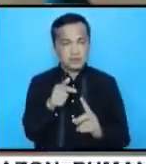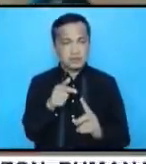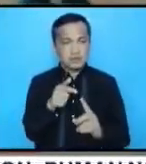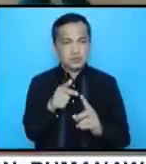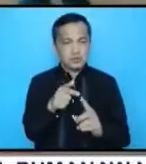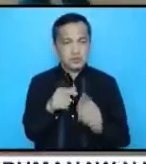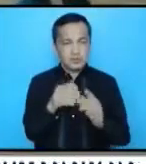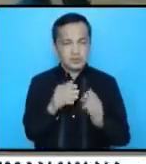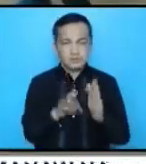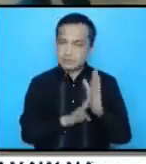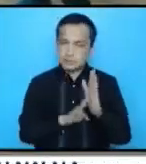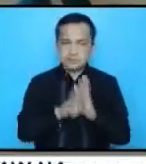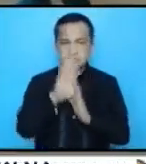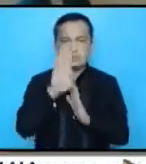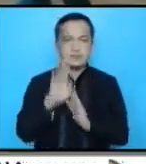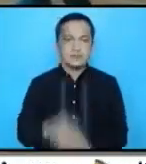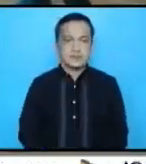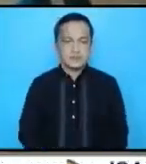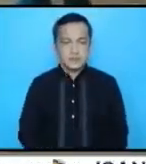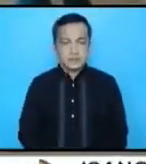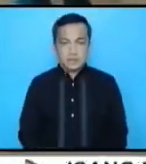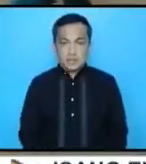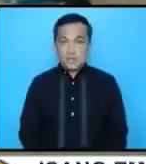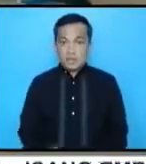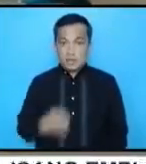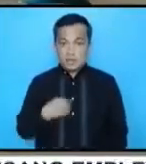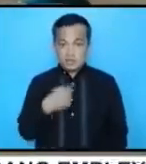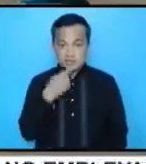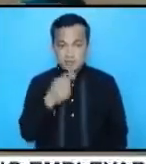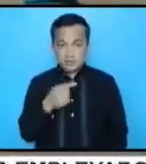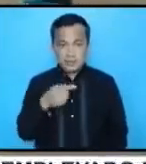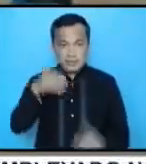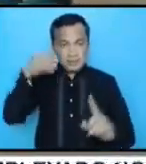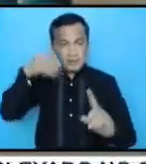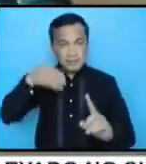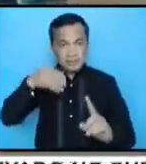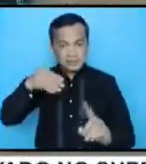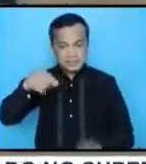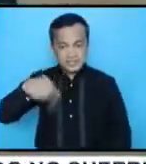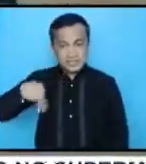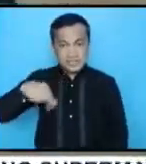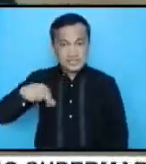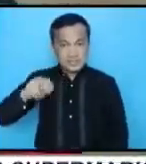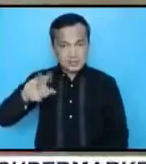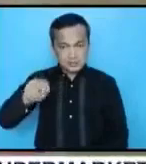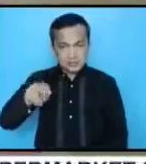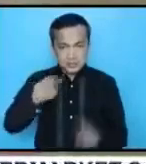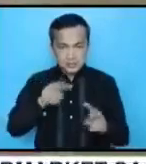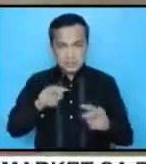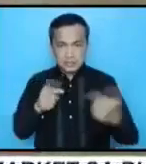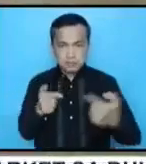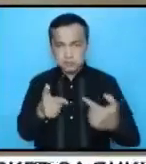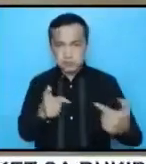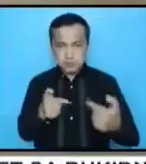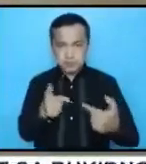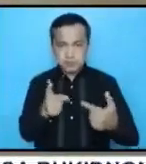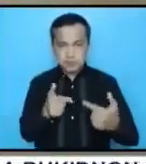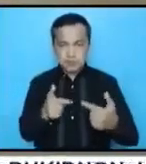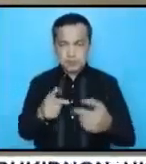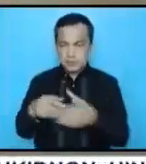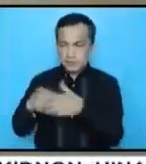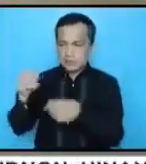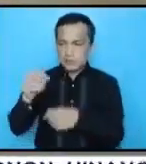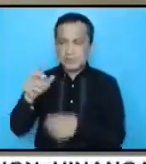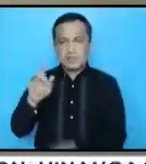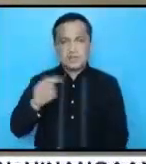no? Kasi nga, na-mention ko yung stigma ng Quezon, no? Kasi nakita nyo naman pag ma-encounter, lalabas sa national television.